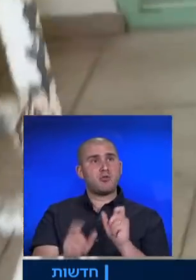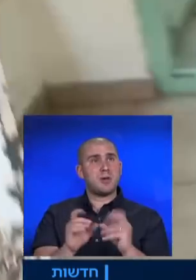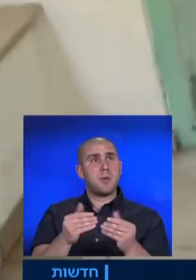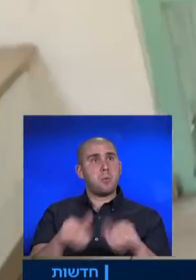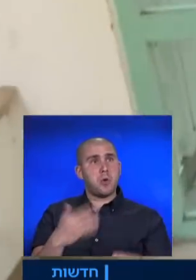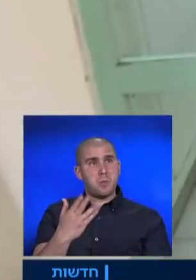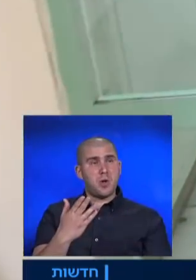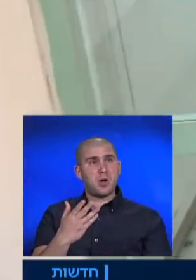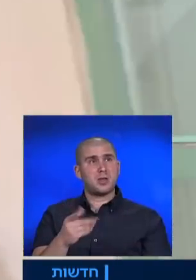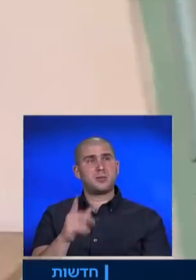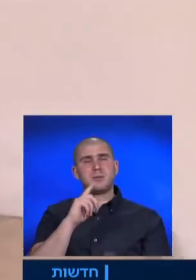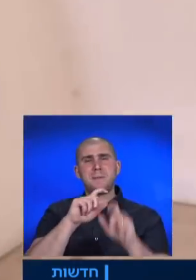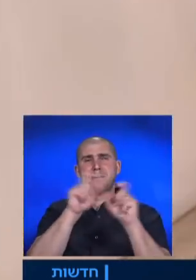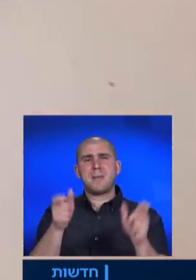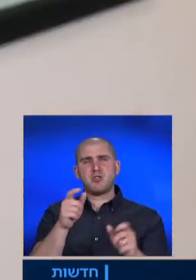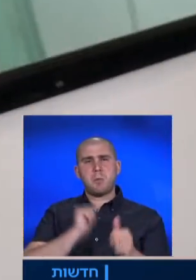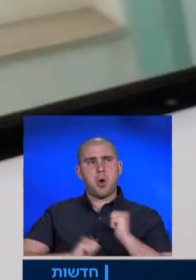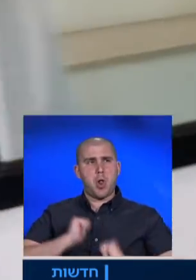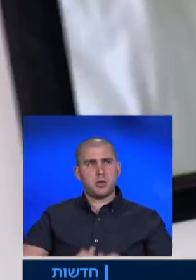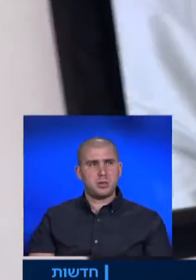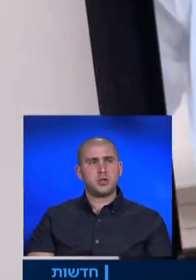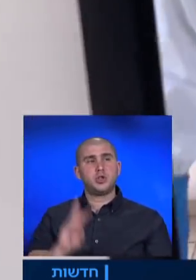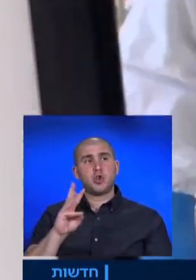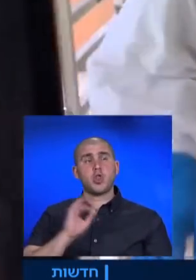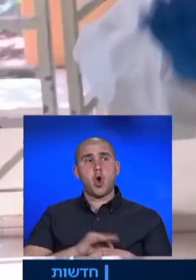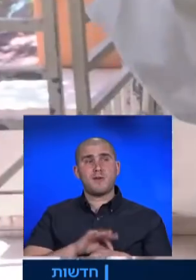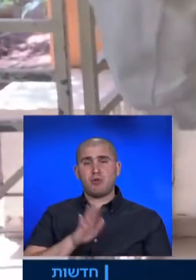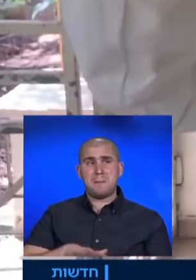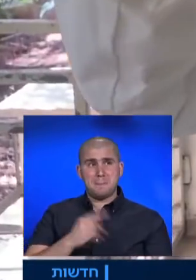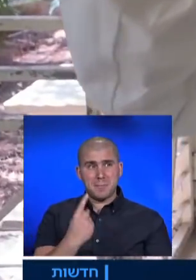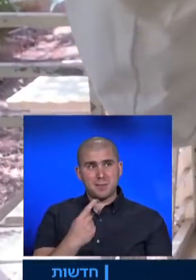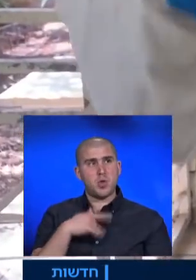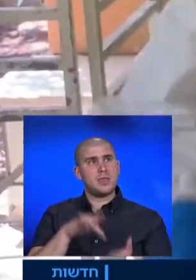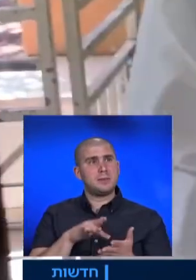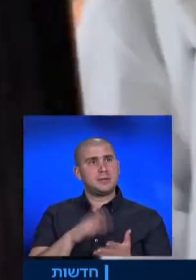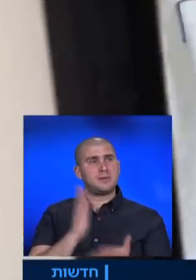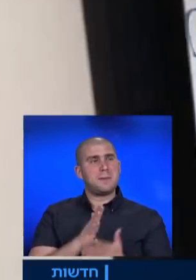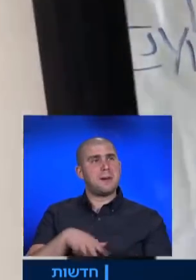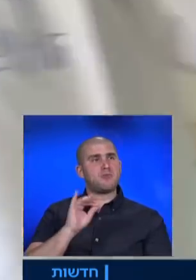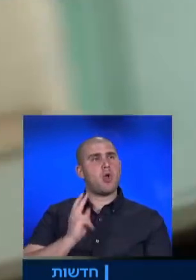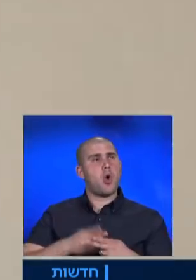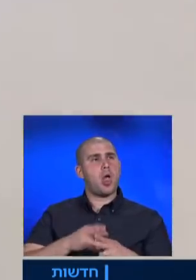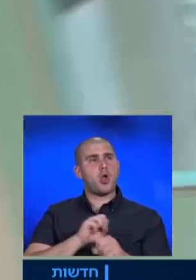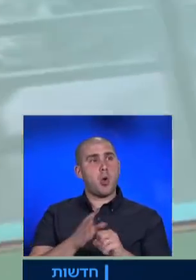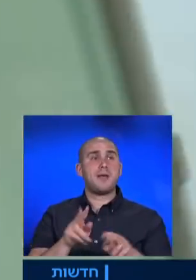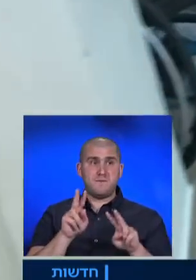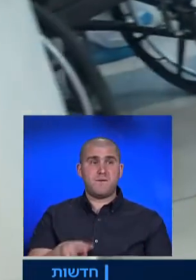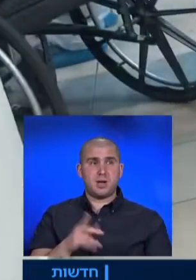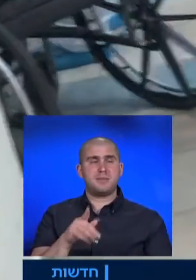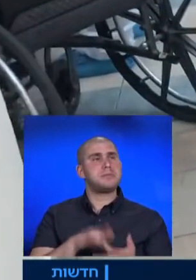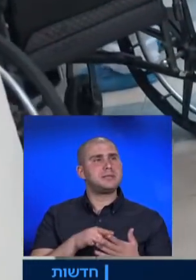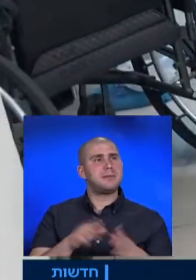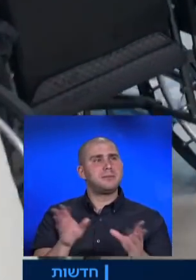חולון. כאן שרון, הרופאה של המתחם. אנחנו נמצאים כאן במתחם של חולי קורונה מאומתים, והם נמצאים ככה